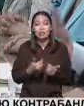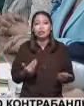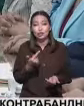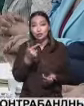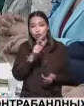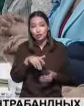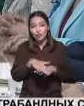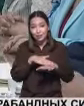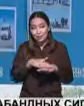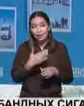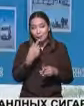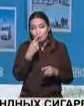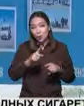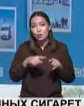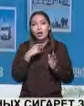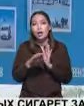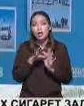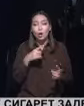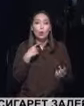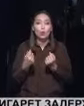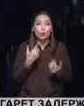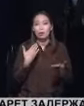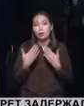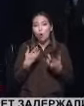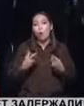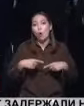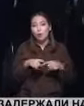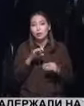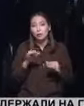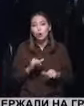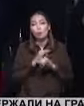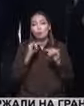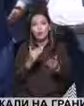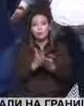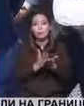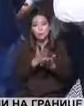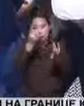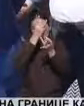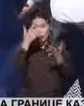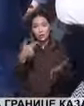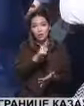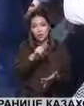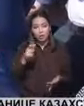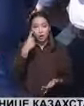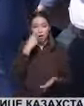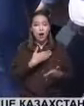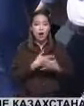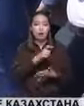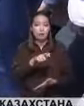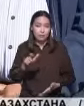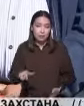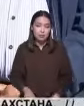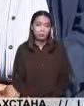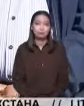страны в предстоящем референдуме. Это укрепляет диалог в обществе и повышает политическую культуру граждан, отметили активисты.